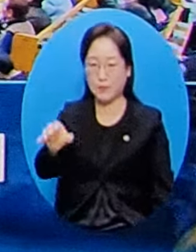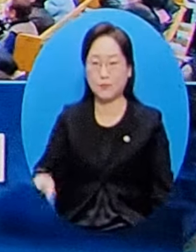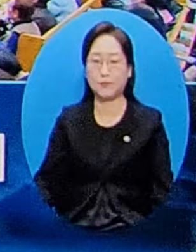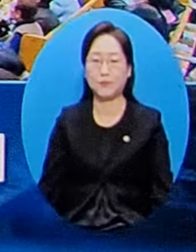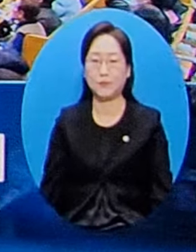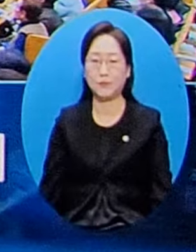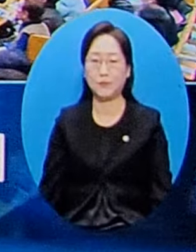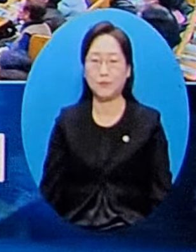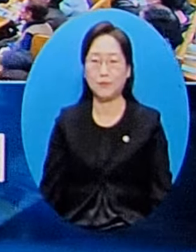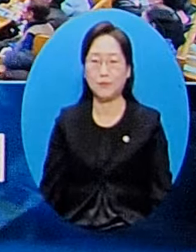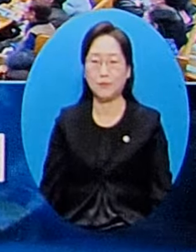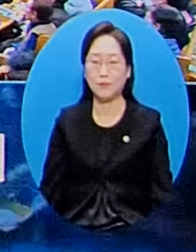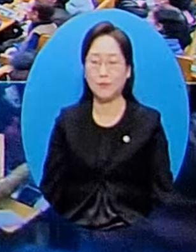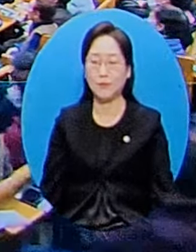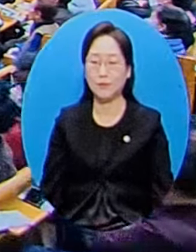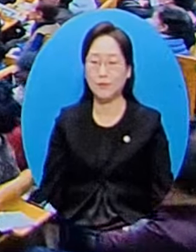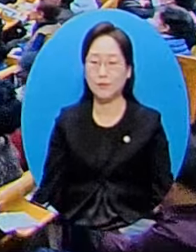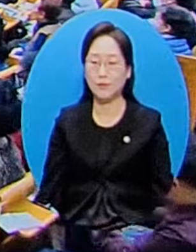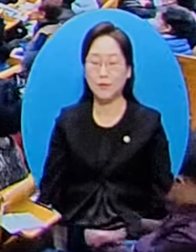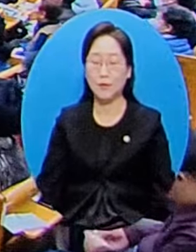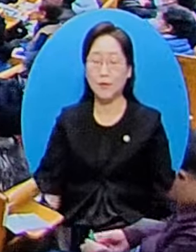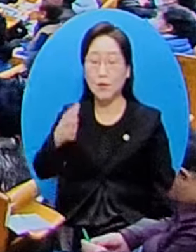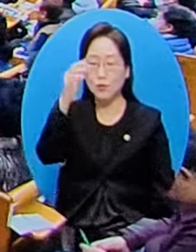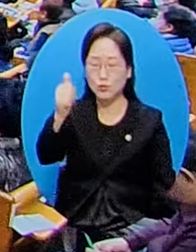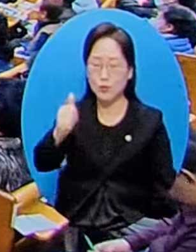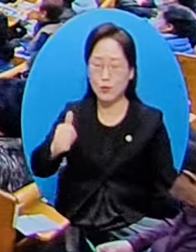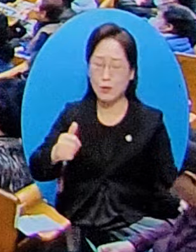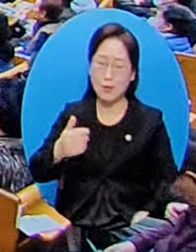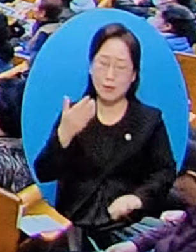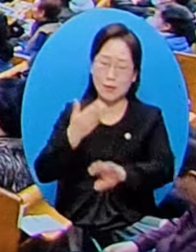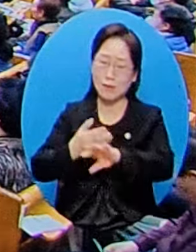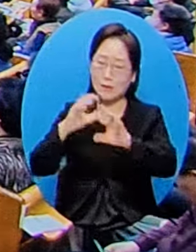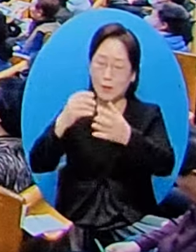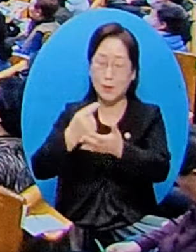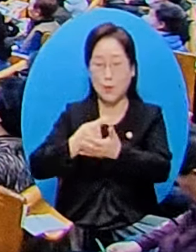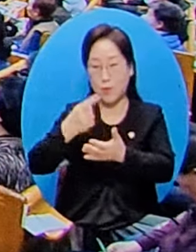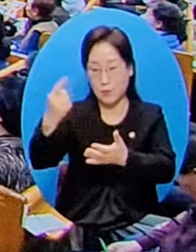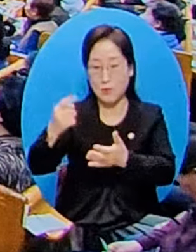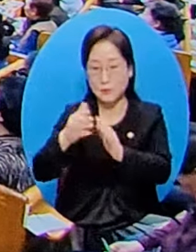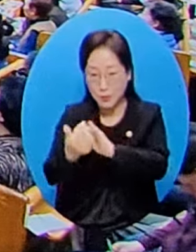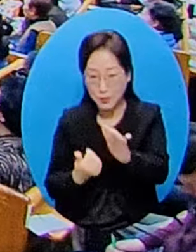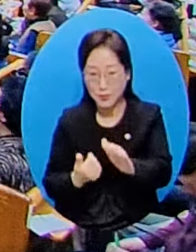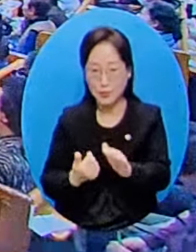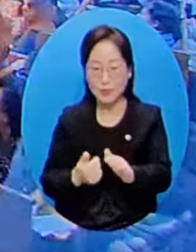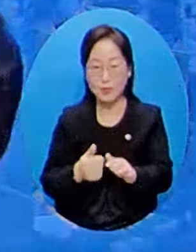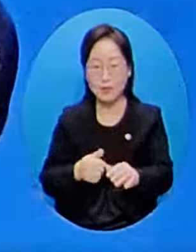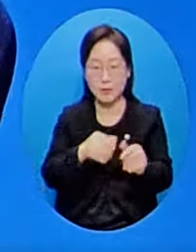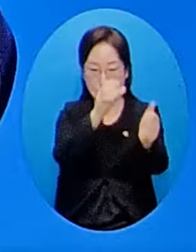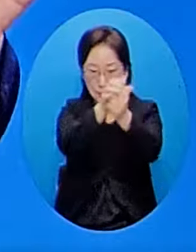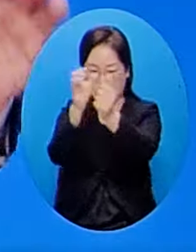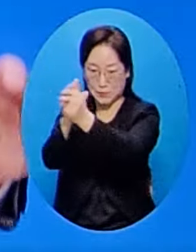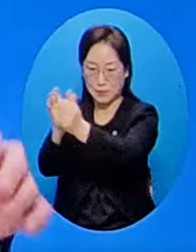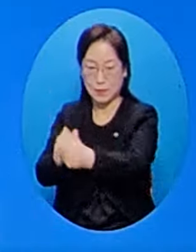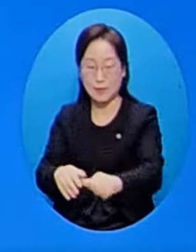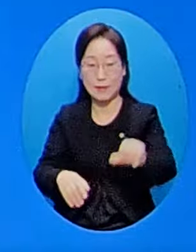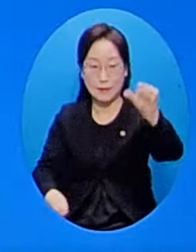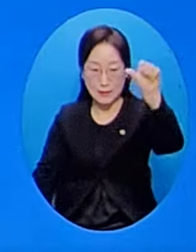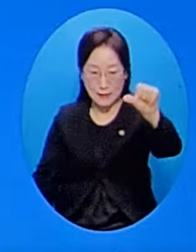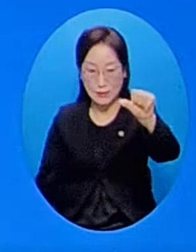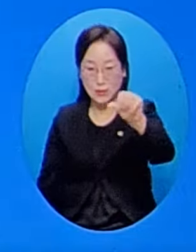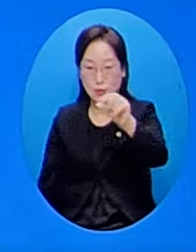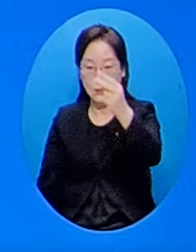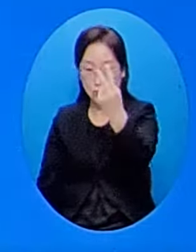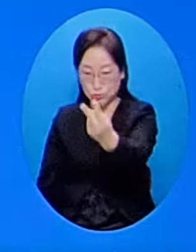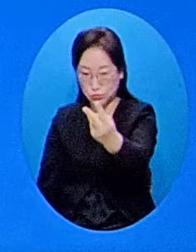떠났더니, 주인이 멀리 타국에 가면서 종들에게 자기 소유를 맡깁니다. 한 사람에게는 다섯 달란트,